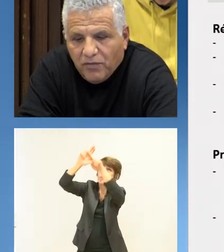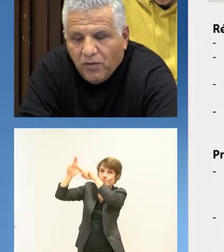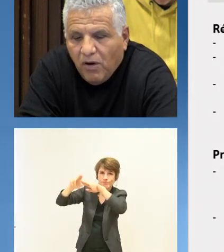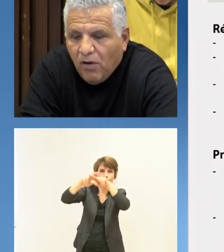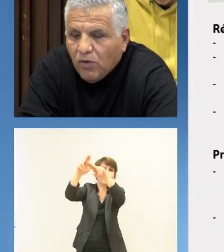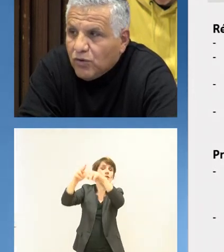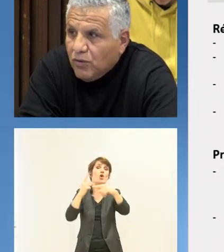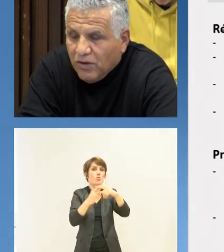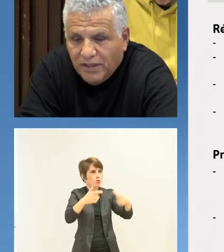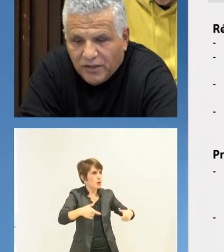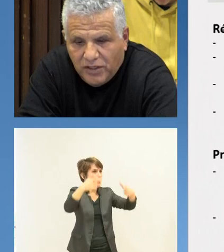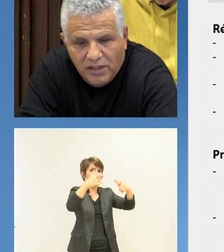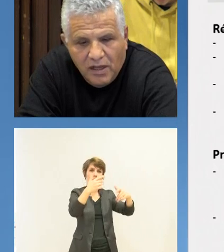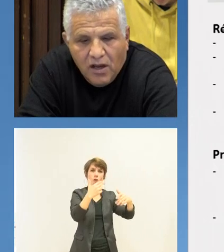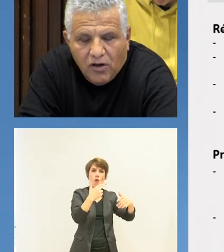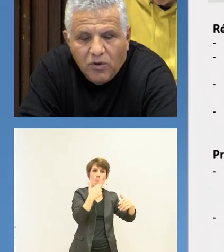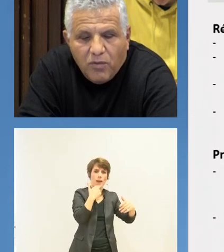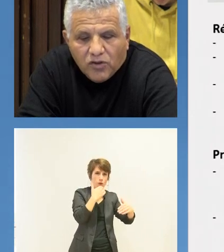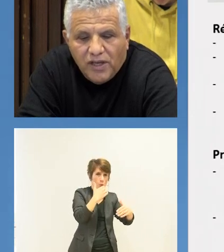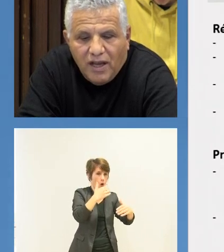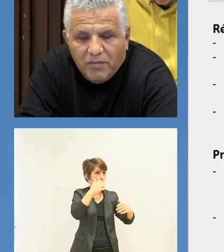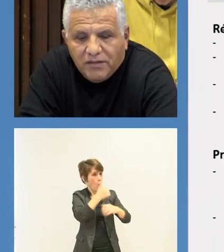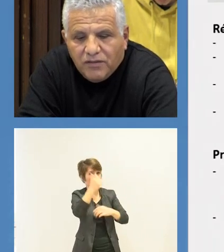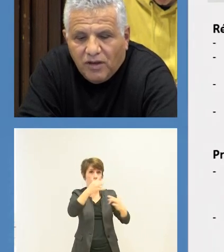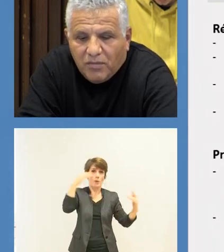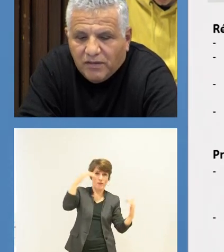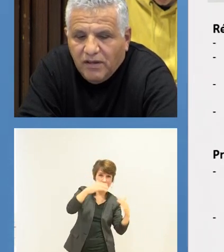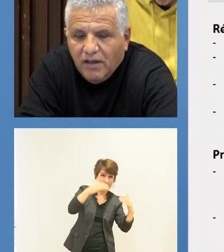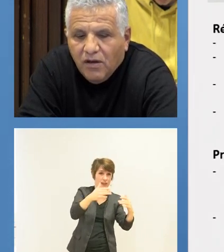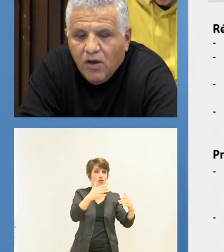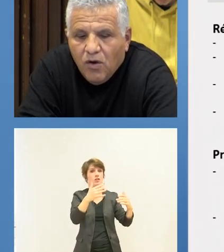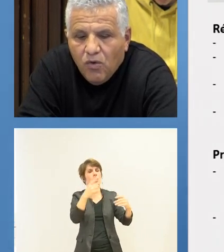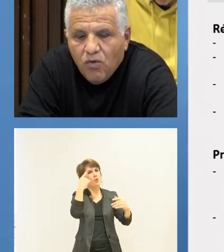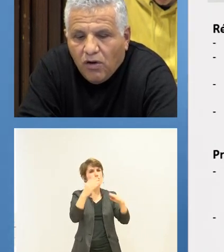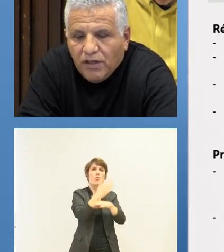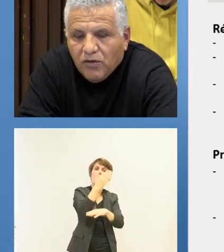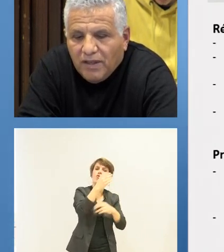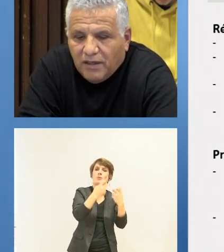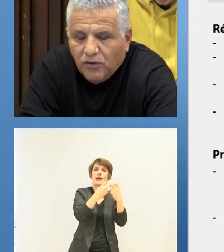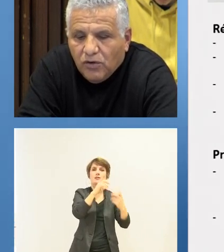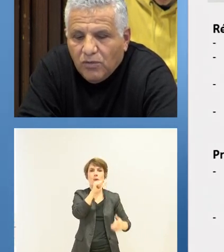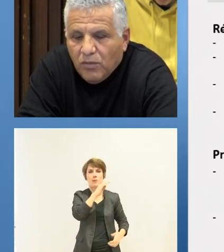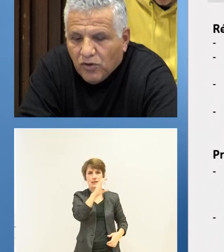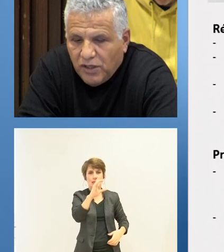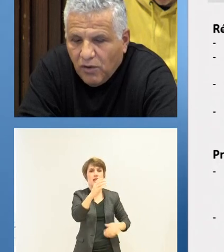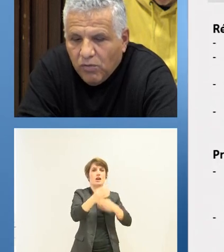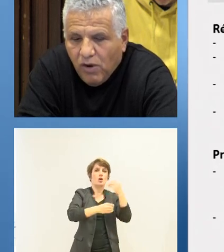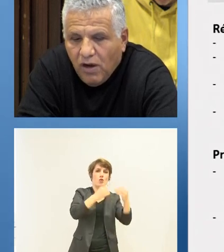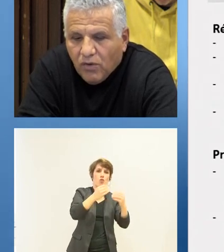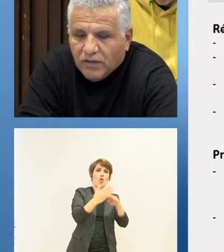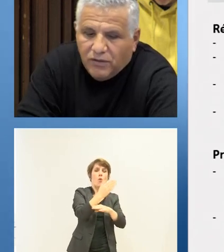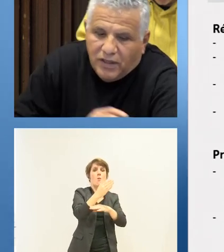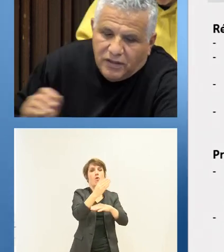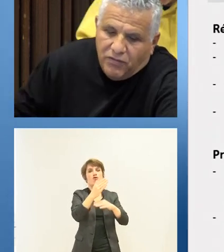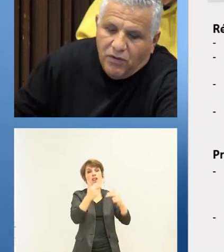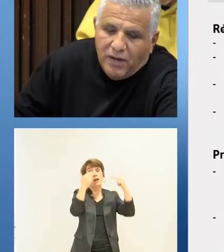performants autonome en énergie comme le projet a baissé sur la presqu'île où en éco matériaux comme le projet au bois